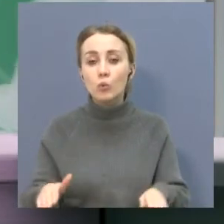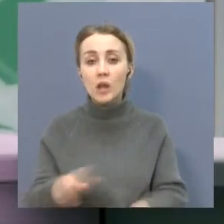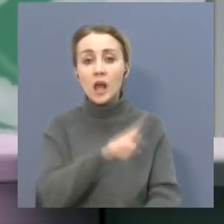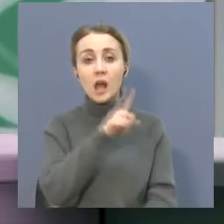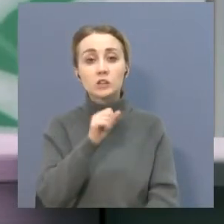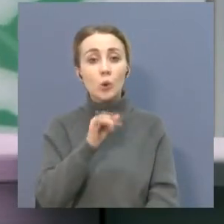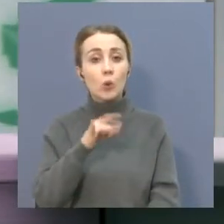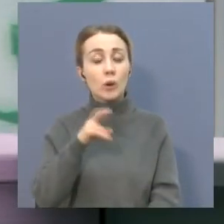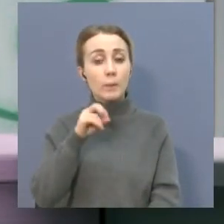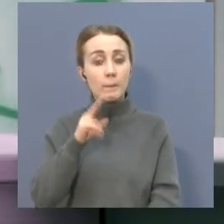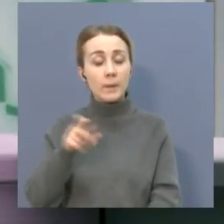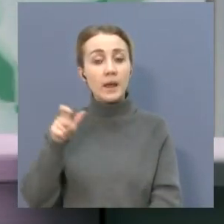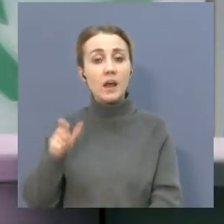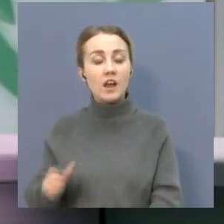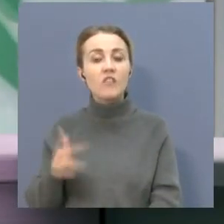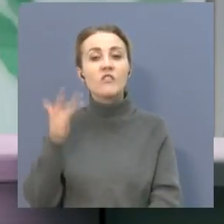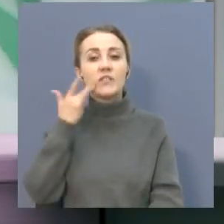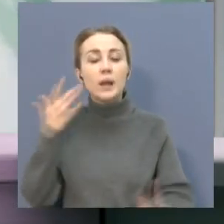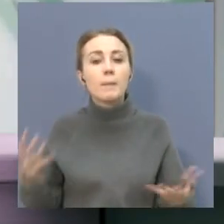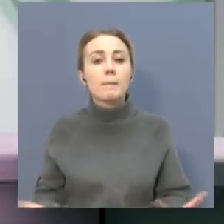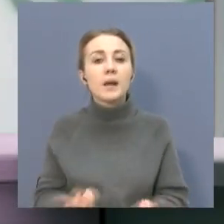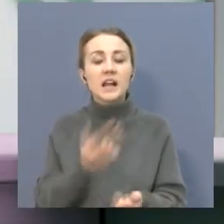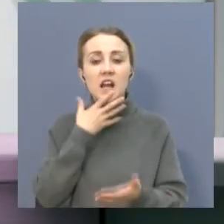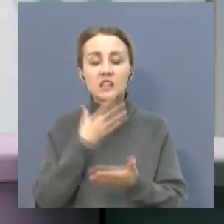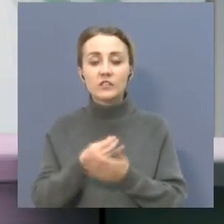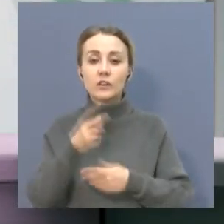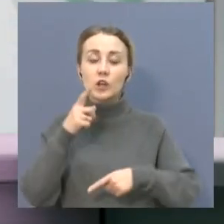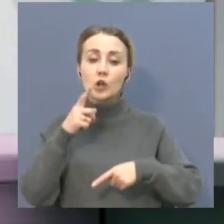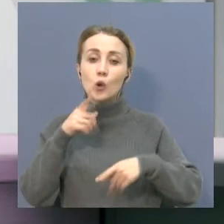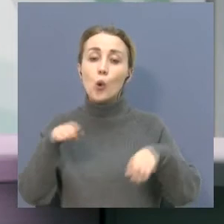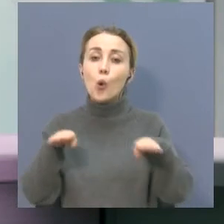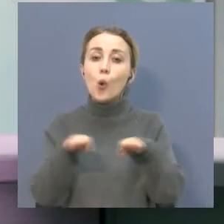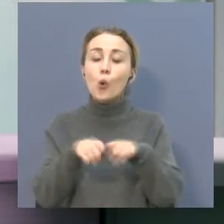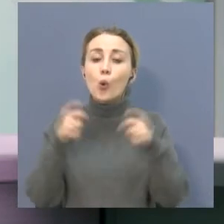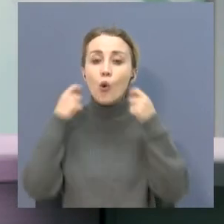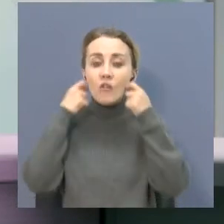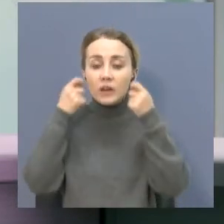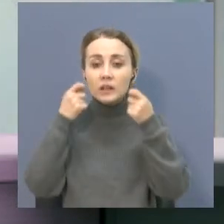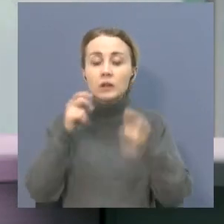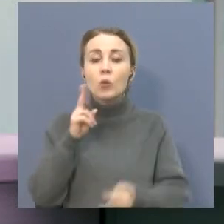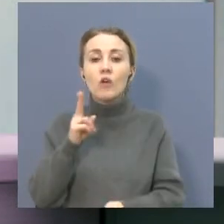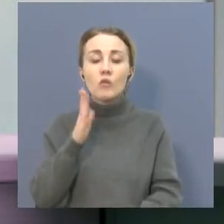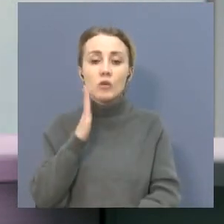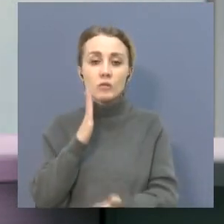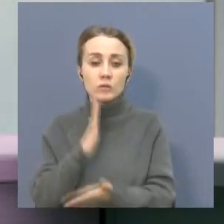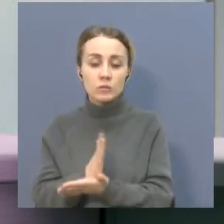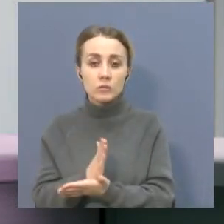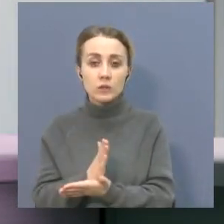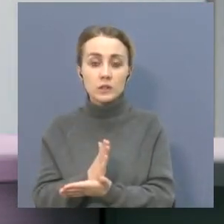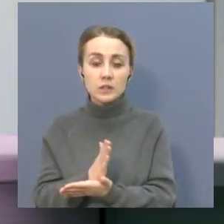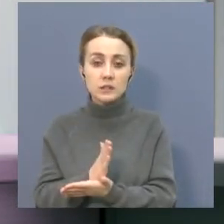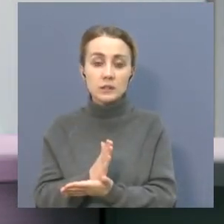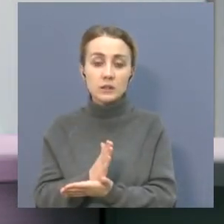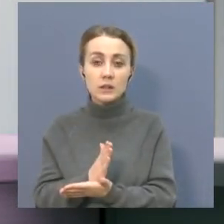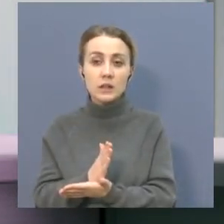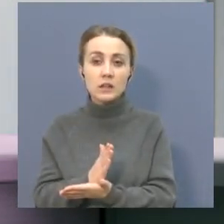қайырымдылыққа жұмсайды. Яғни ол маймақ дертіне шалдыққан балдырғандарға ортопедиялық аяқ киім және қажетті заттар алып береді. Оның өзіндік